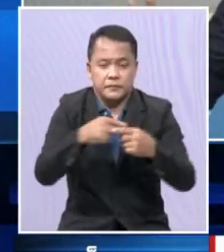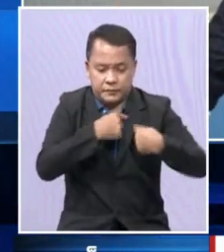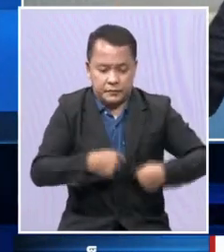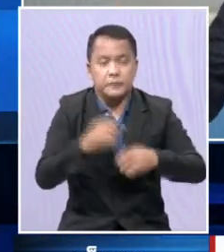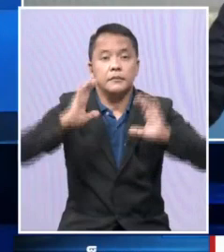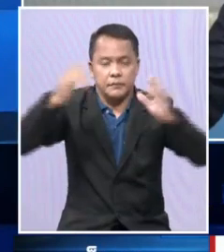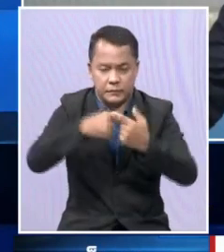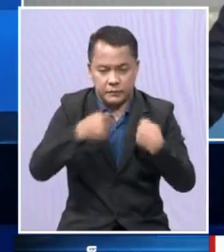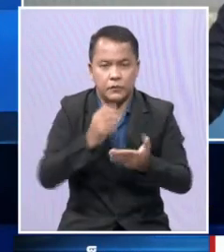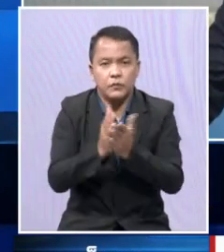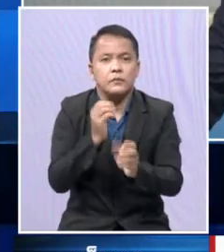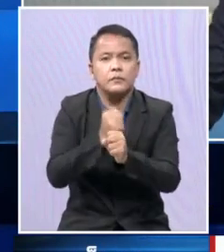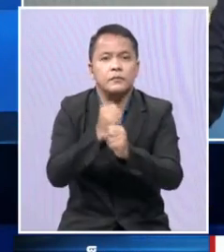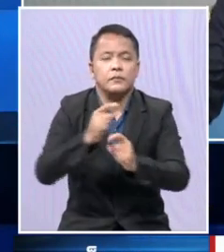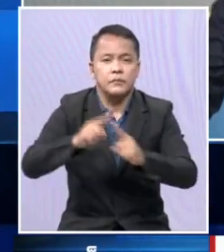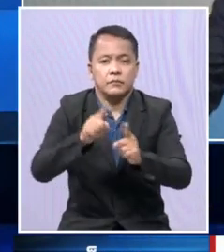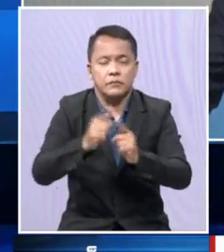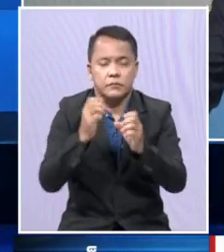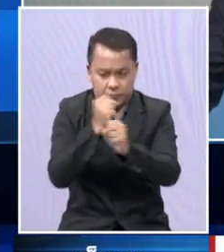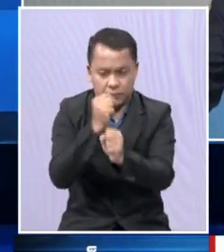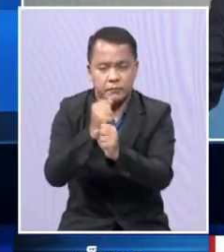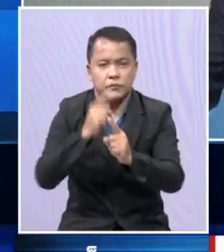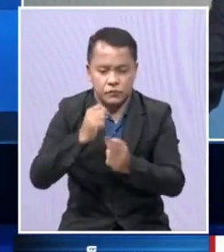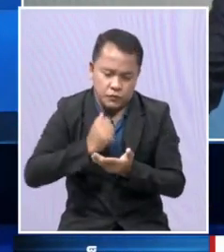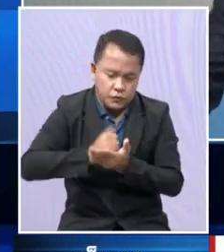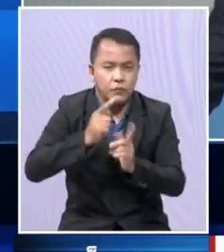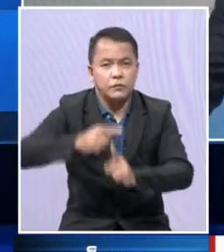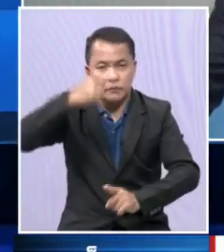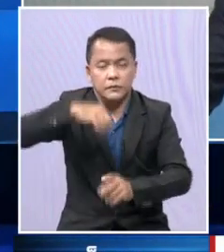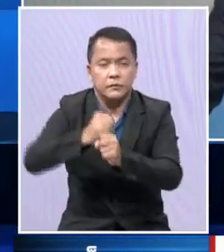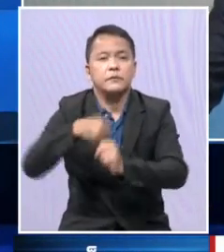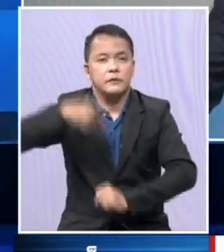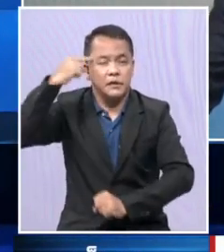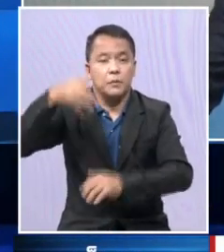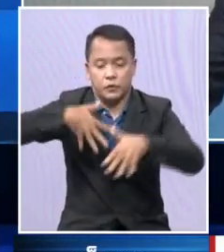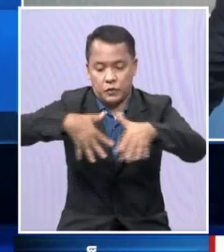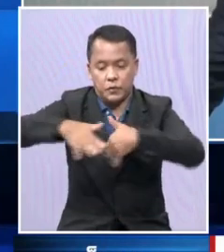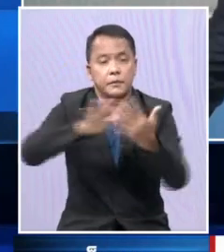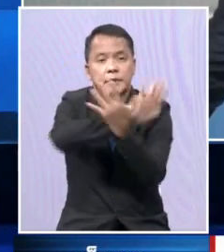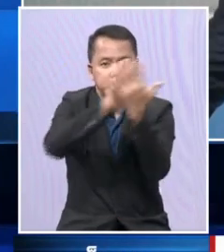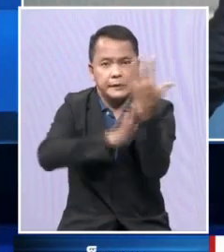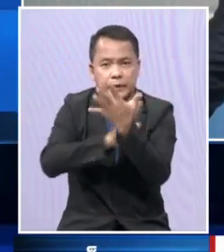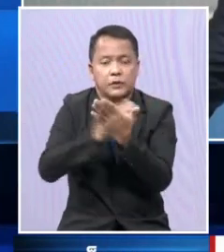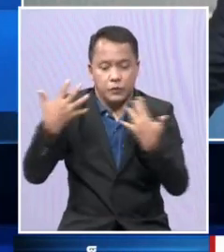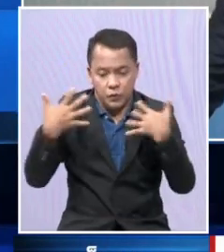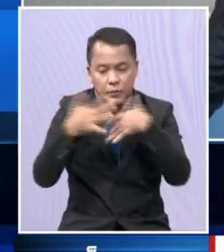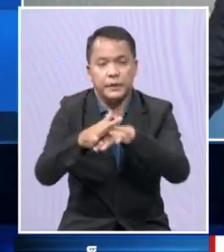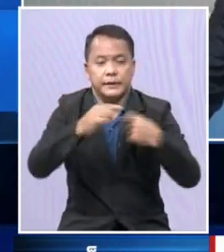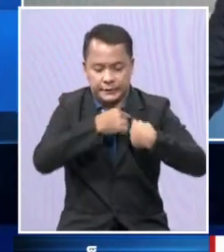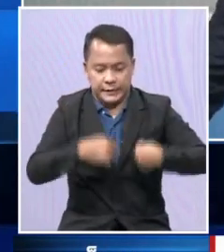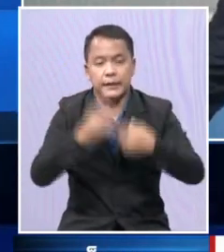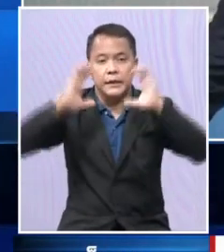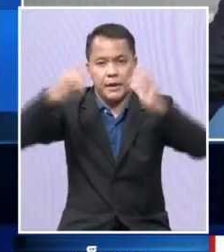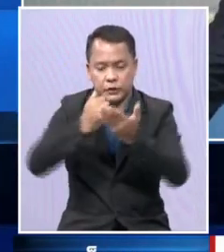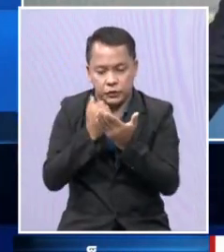ำลังใจรัฐบาลแล้วก็เจ้าหน้าที่ที่เกี่ยวข้องให้ประสบความสำเร็จในการช่วยเหลือคนไทยเชื่อว่าประชาชนทั้งประเทศจะร่วมมือกันให้กำลังใจรั